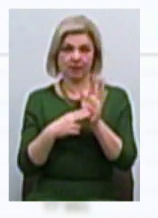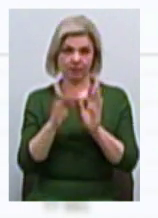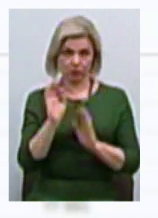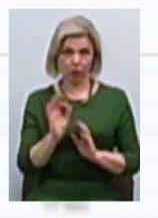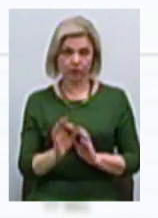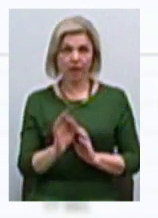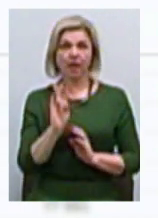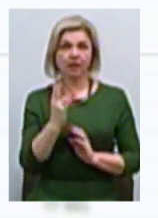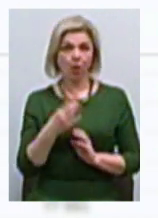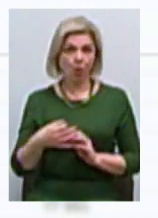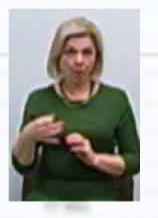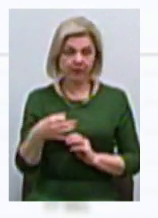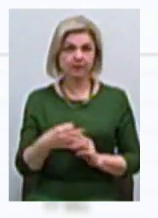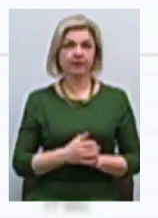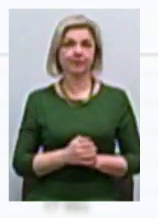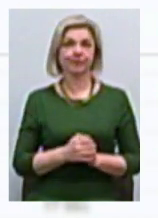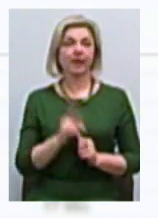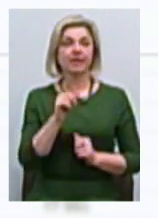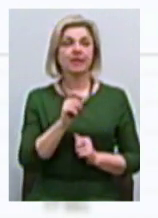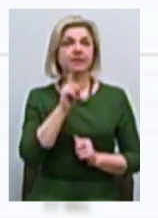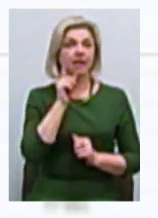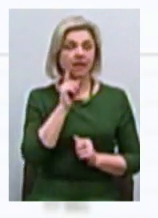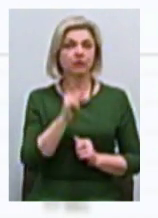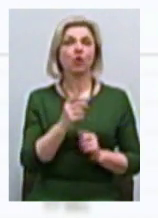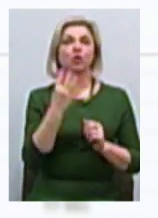15,97%. В Миколаївській області за Зеленського